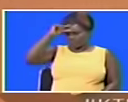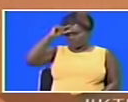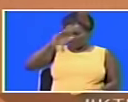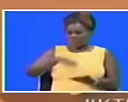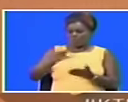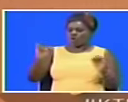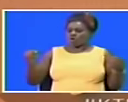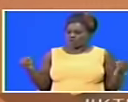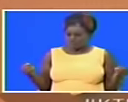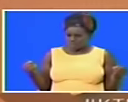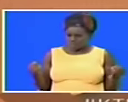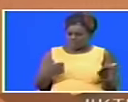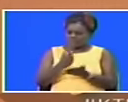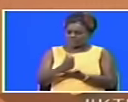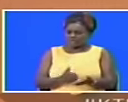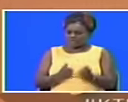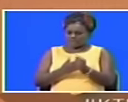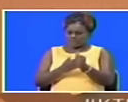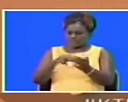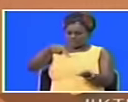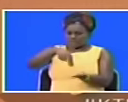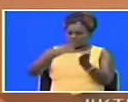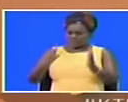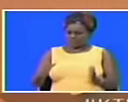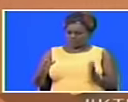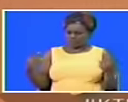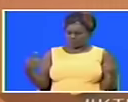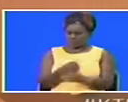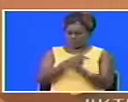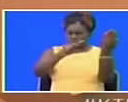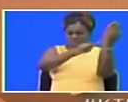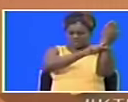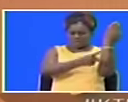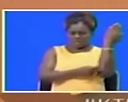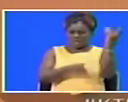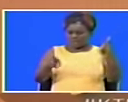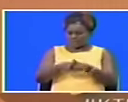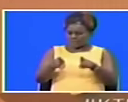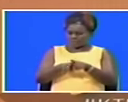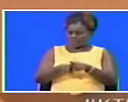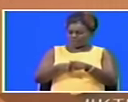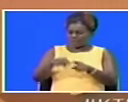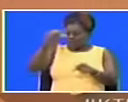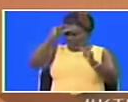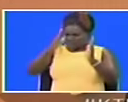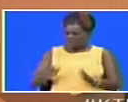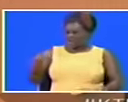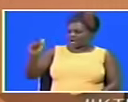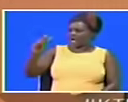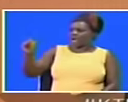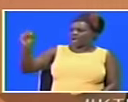taarifa zaidi mtazamaji, baadhi ya wagombeaji wa nafasi tofauti katika kaunti ya Kirinyaga akiwemo mgombeaji wa ugavana Ann